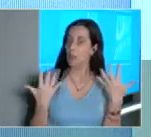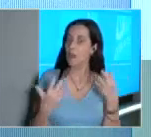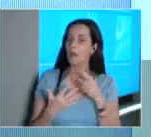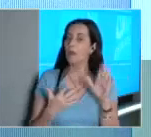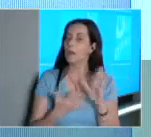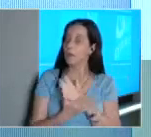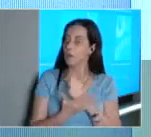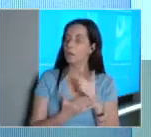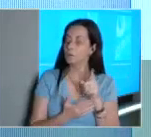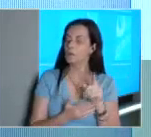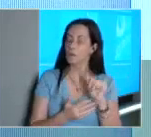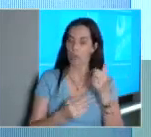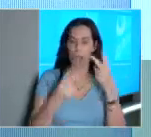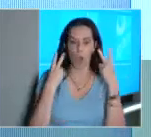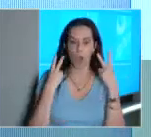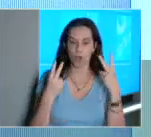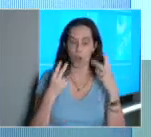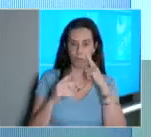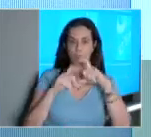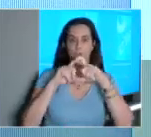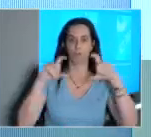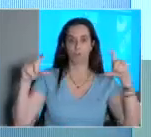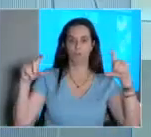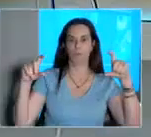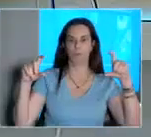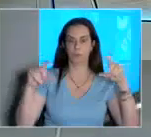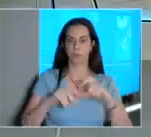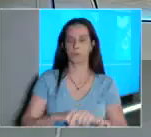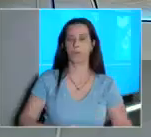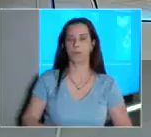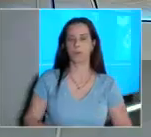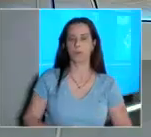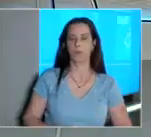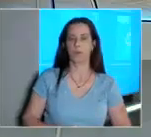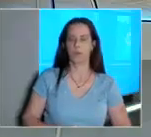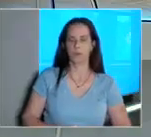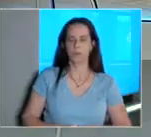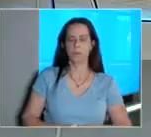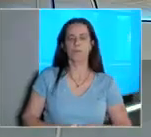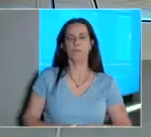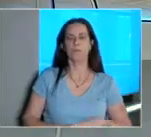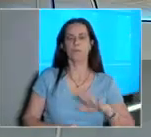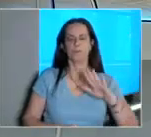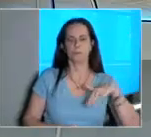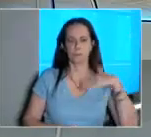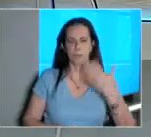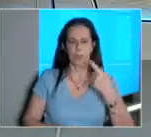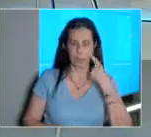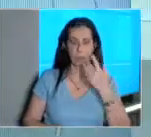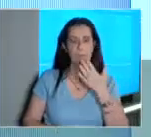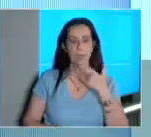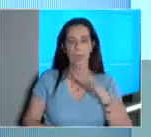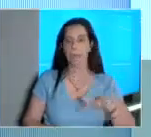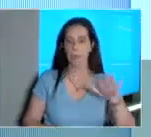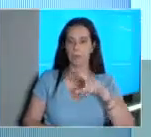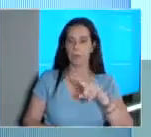הארץ החליטו לייחס לה חשיבות ושמו אותה ככותרת גג. אנחנו נראה עוד כותרת, הערכה בישראל